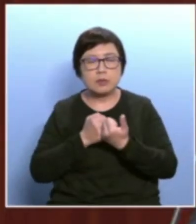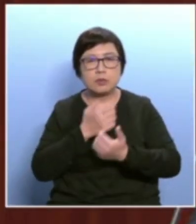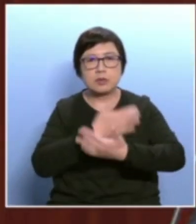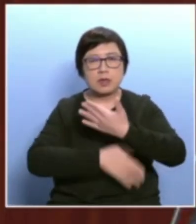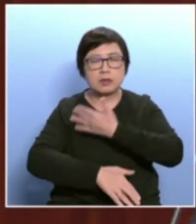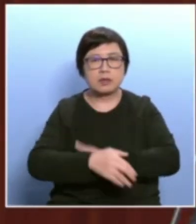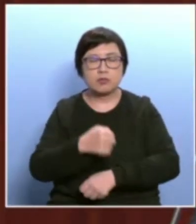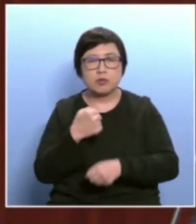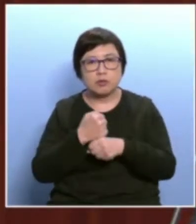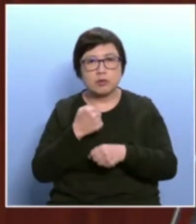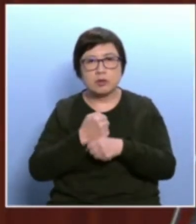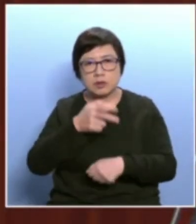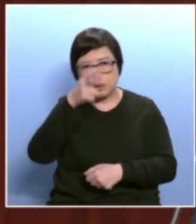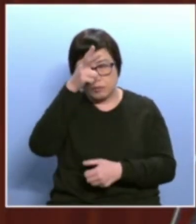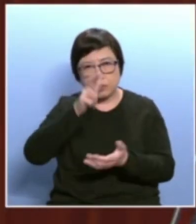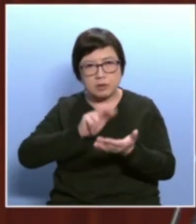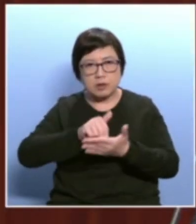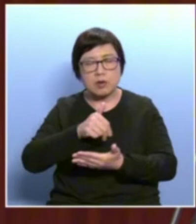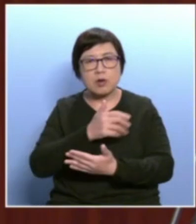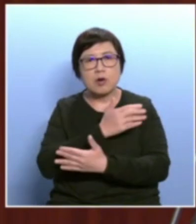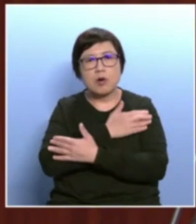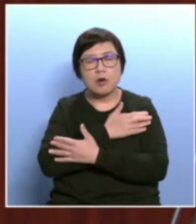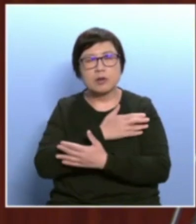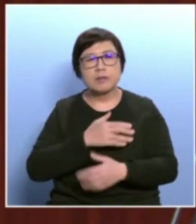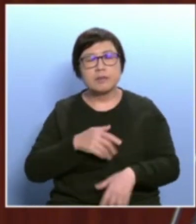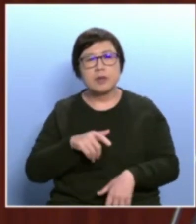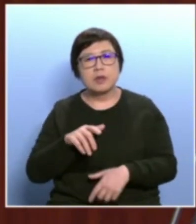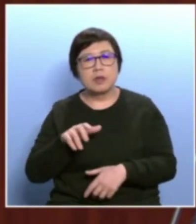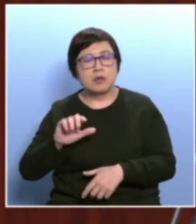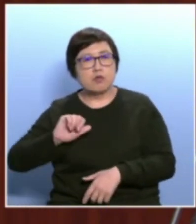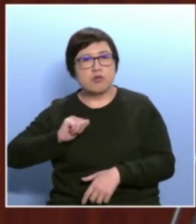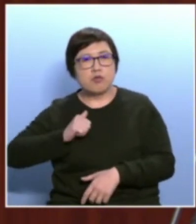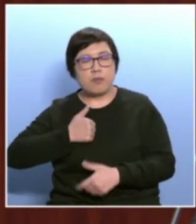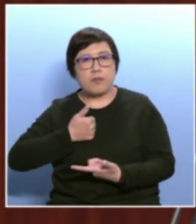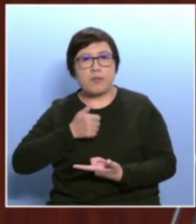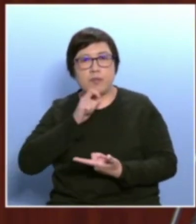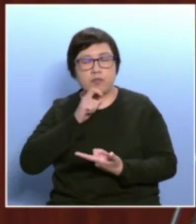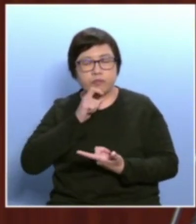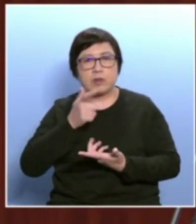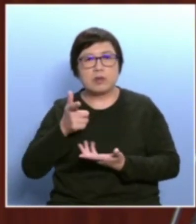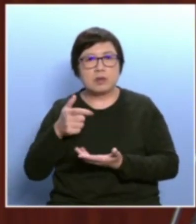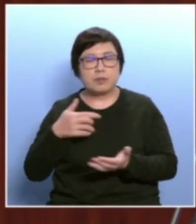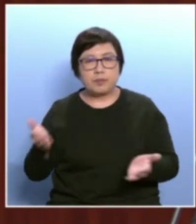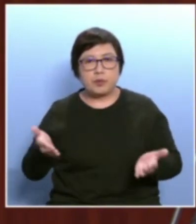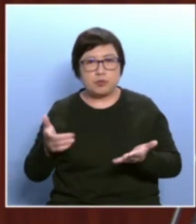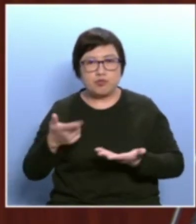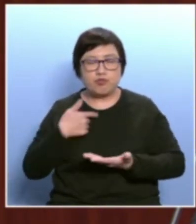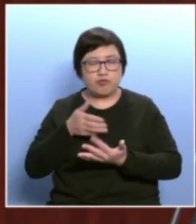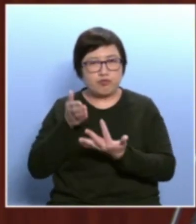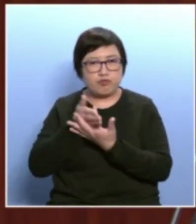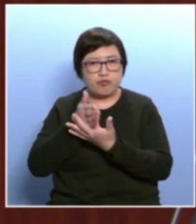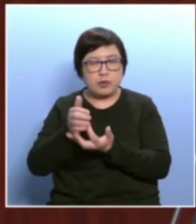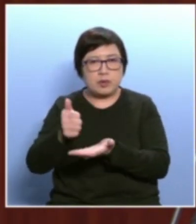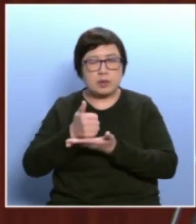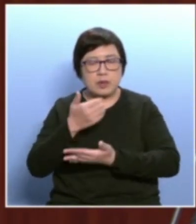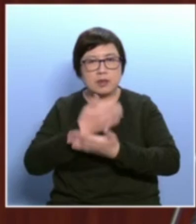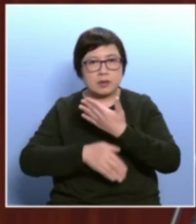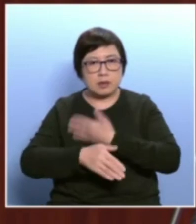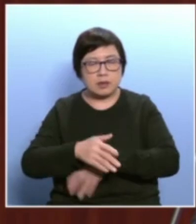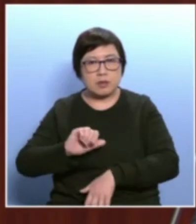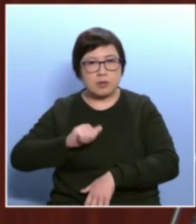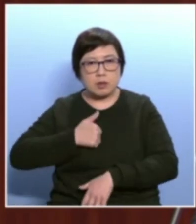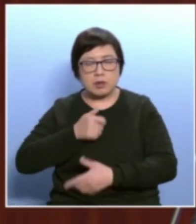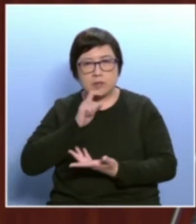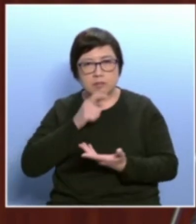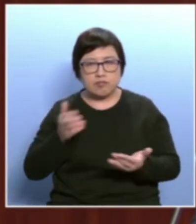士就业，政府会设立爱心雇主奖章，表扬积极聘请残疾人士的雇主，推动成立更多聘